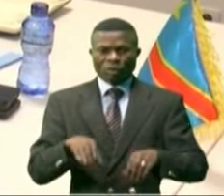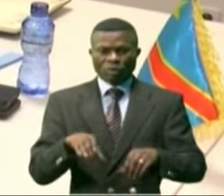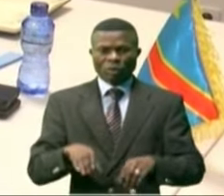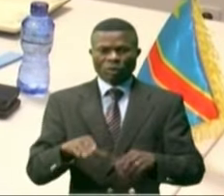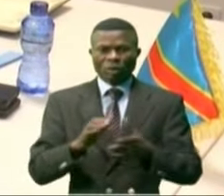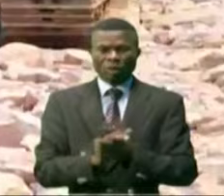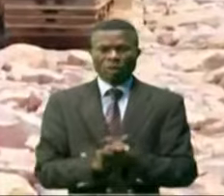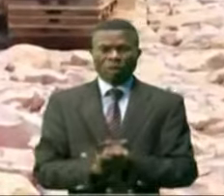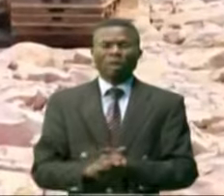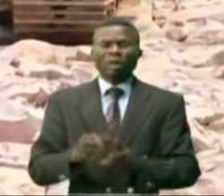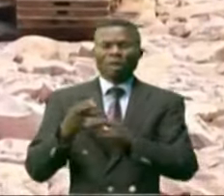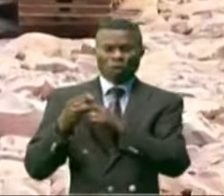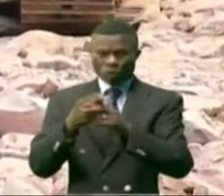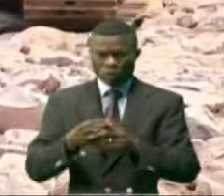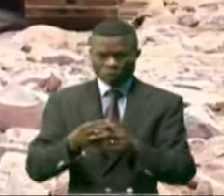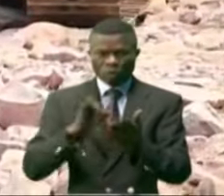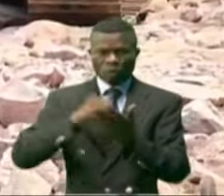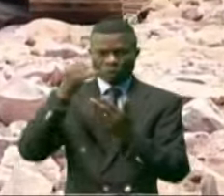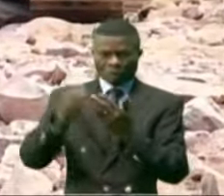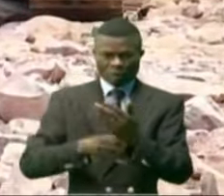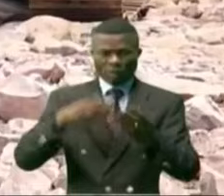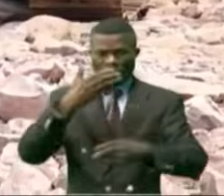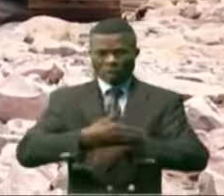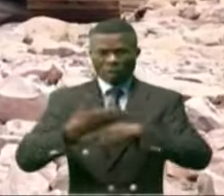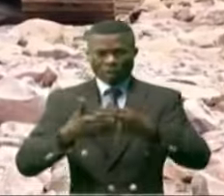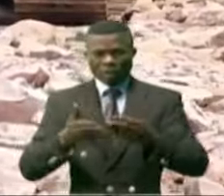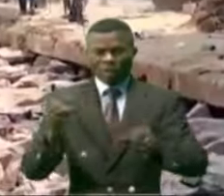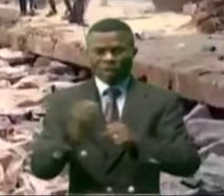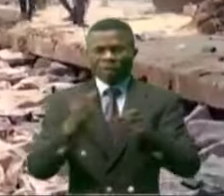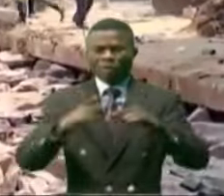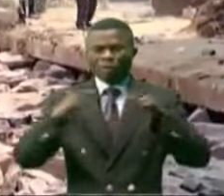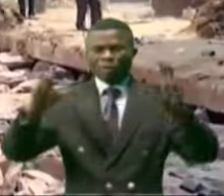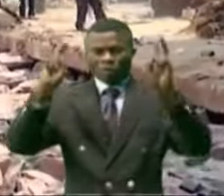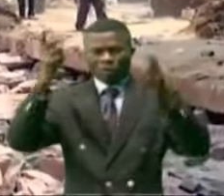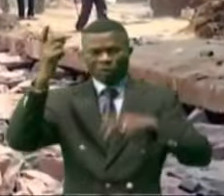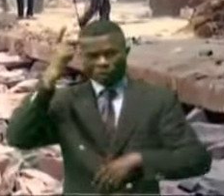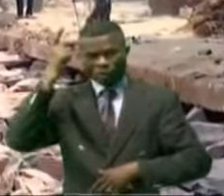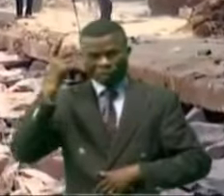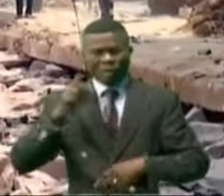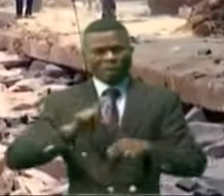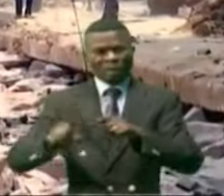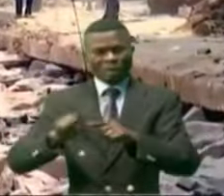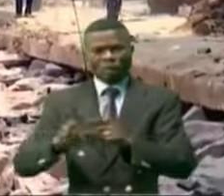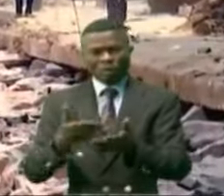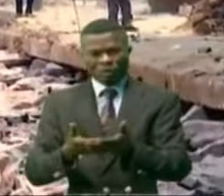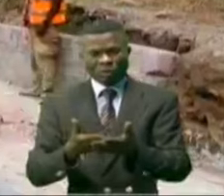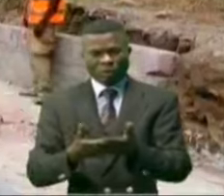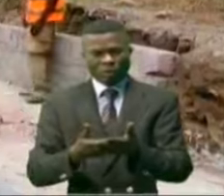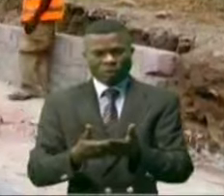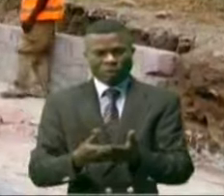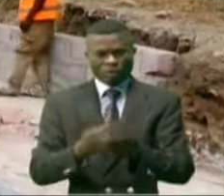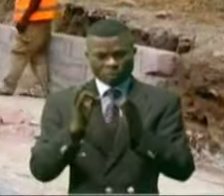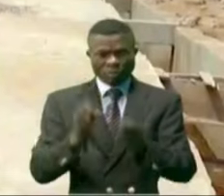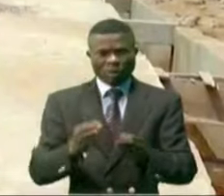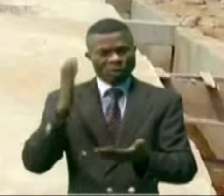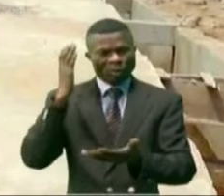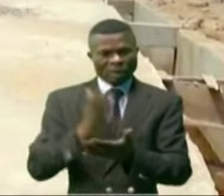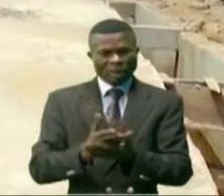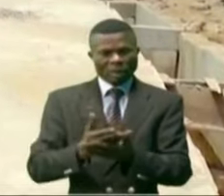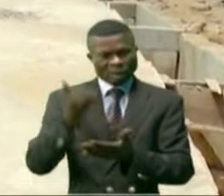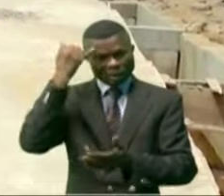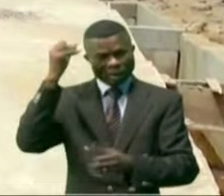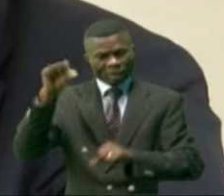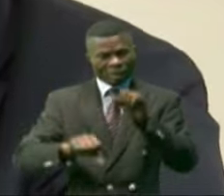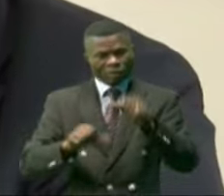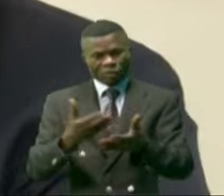de contrôle dans de projets de infrastructures et grands travaux de la ville en termes d'expertise. En émettant des avis, l'idéal ici